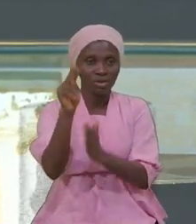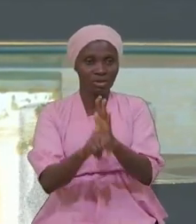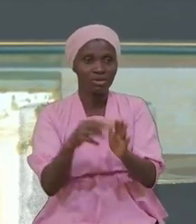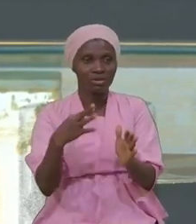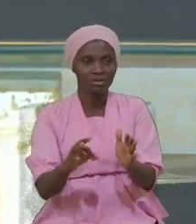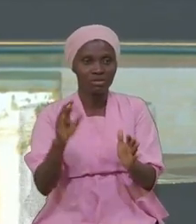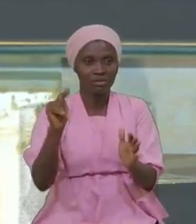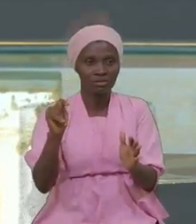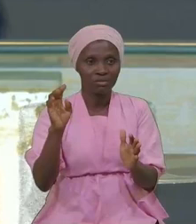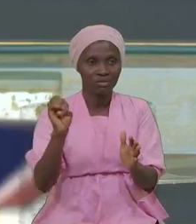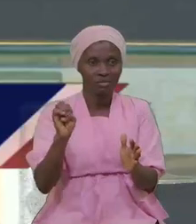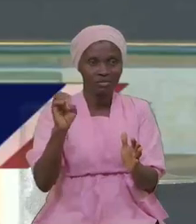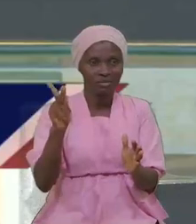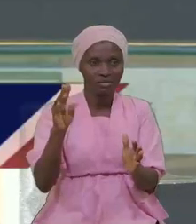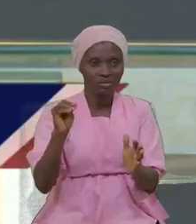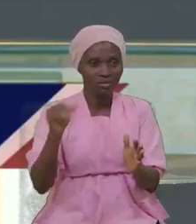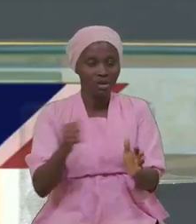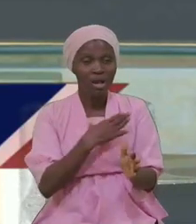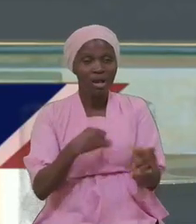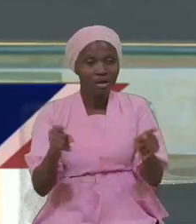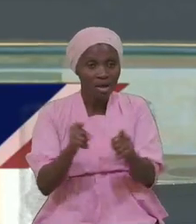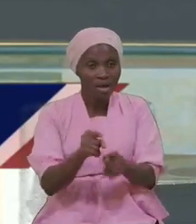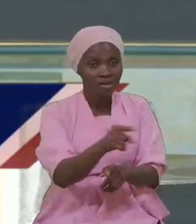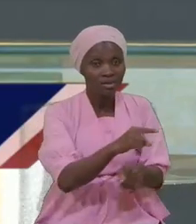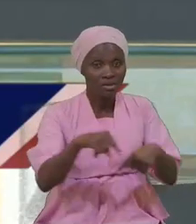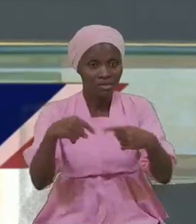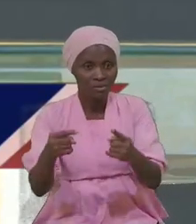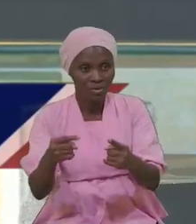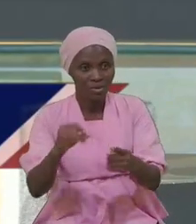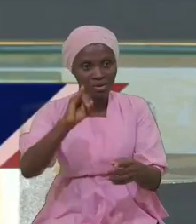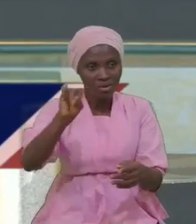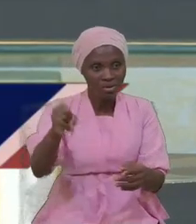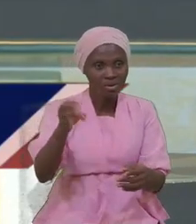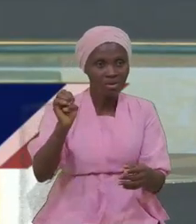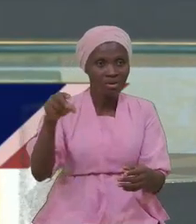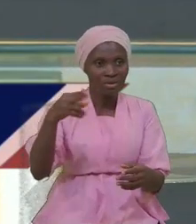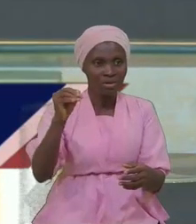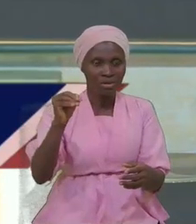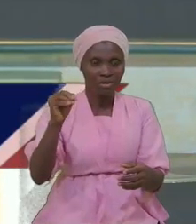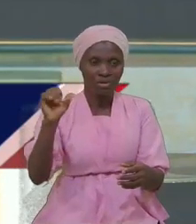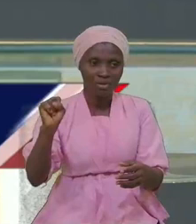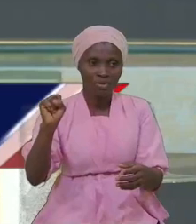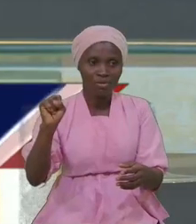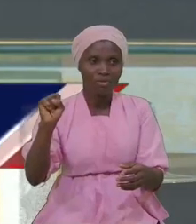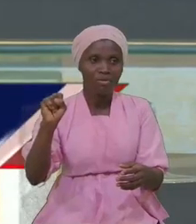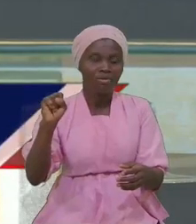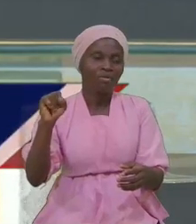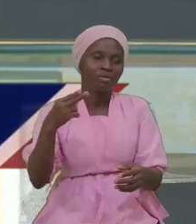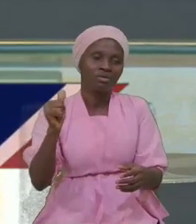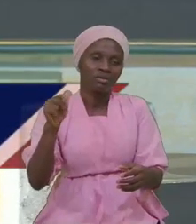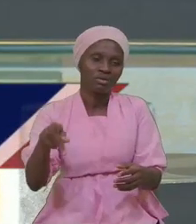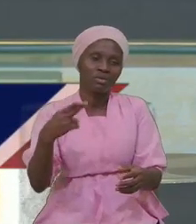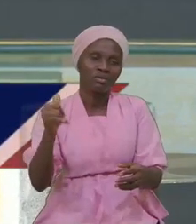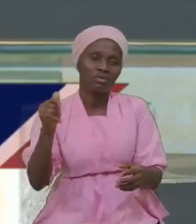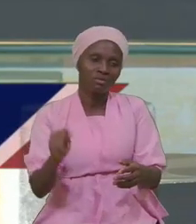leur départ, Josaphat se présenta et dit, « Écoutez-moi, Juda et